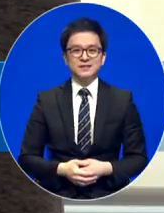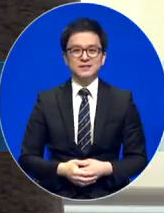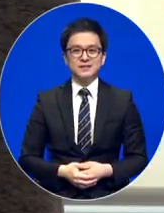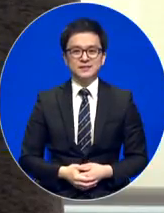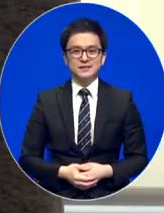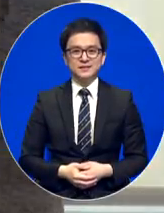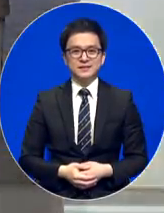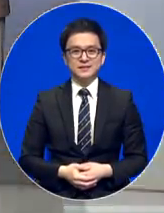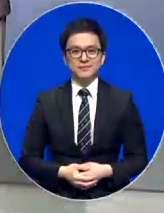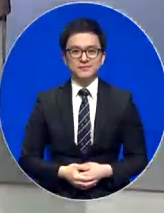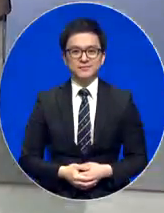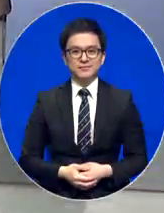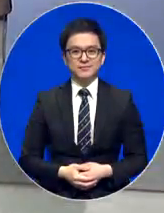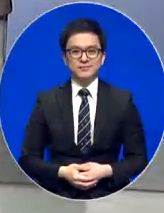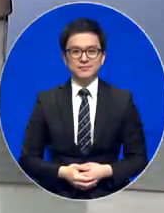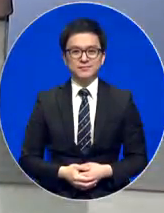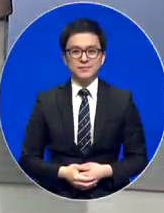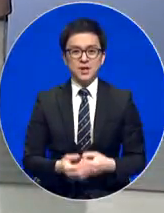겁니다.